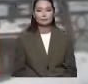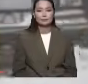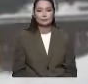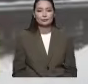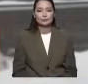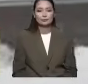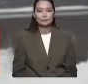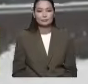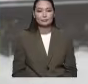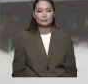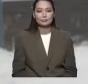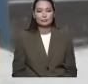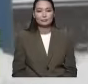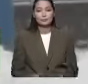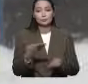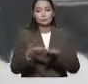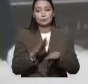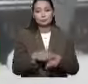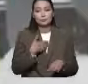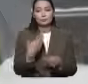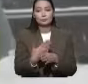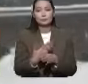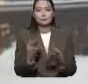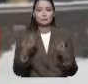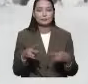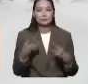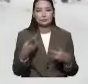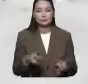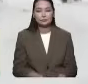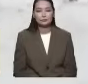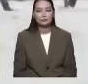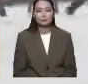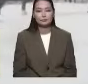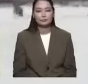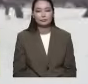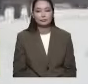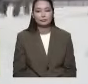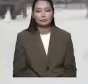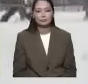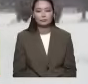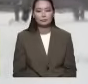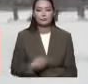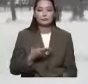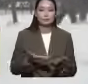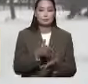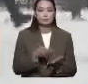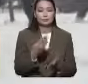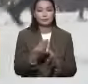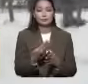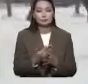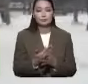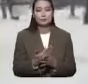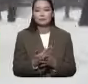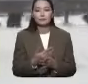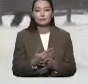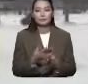ба? Көмектесіп жіберейін әкеліңіз. Сізге кішкене қар көріп көмектессем бола ма? Демала тұрыңызшы.